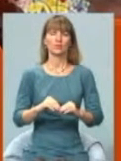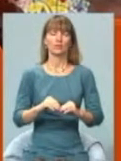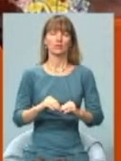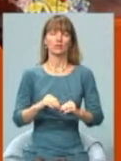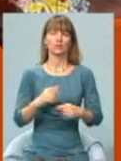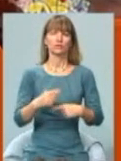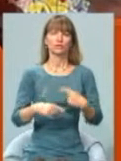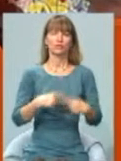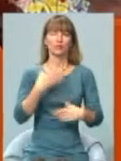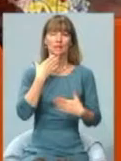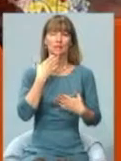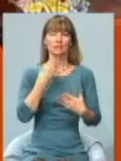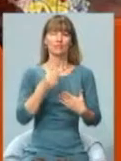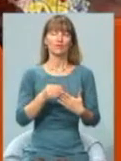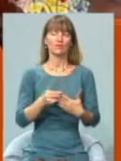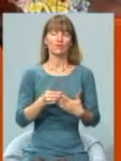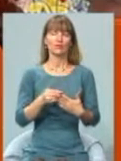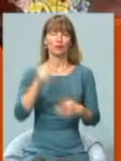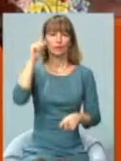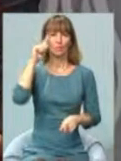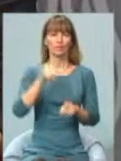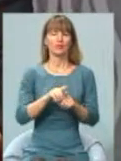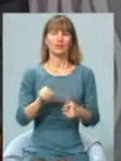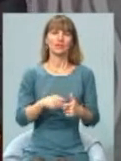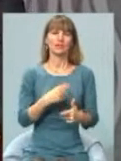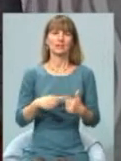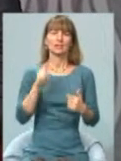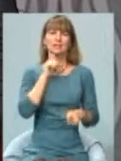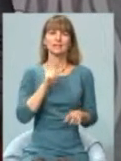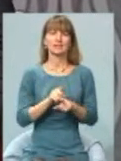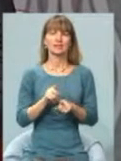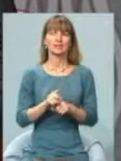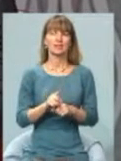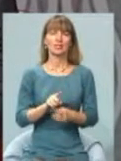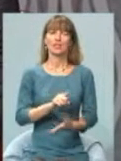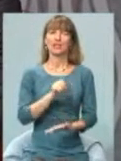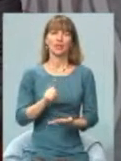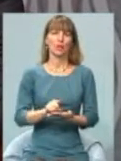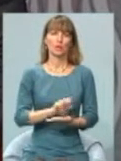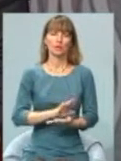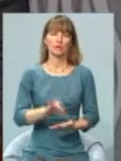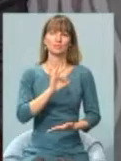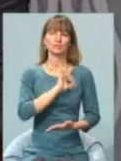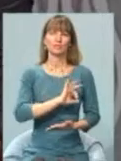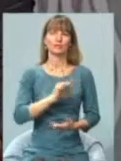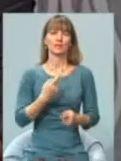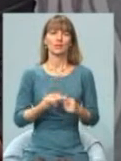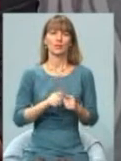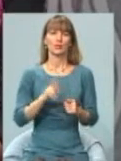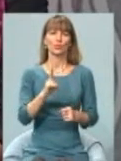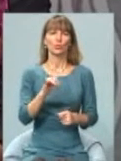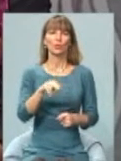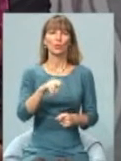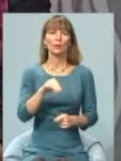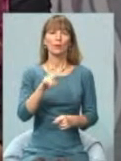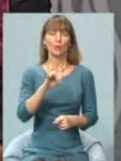через своїх двоюрідних братів або сестер. Тобто не зовсім обов'язково користуватися цими купідончиками, які,